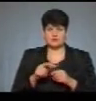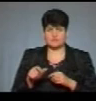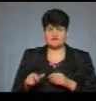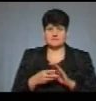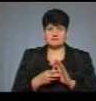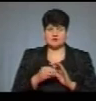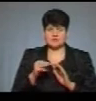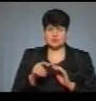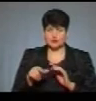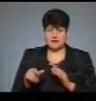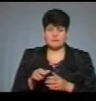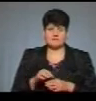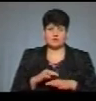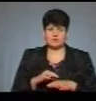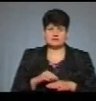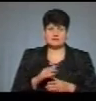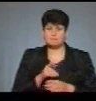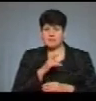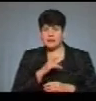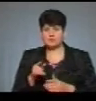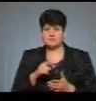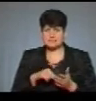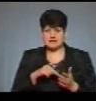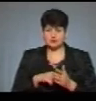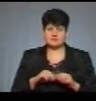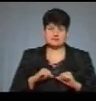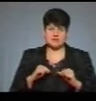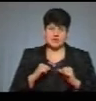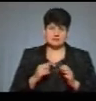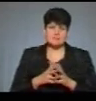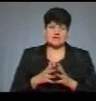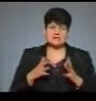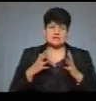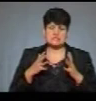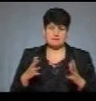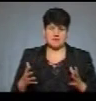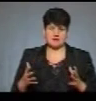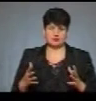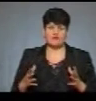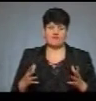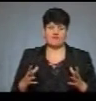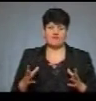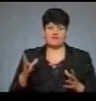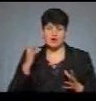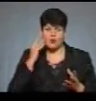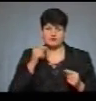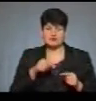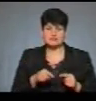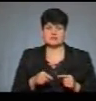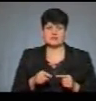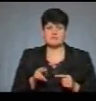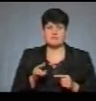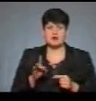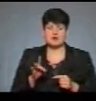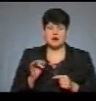тисяч людей проходить за період містечка. Тому ми стараємося максимально враховувати ці всі параметри,